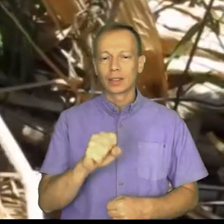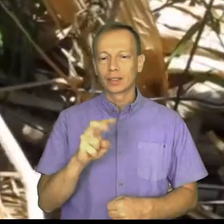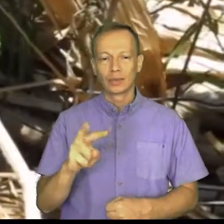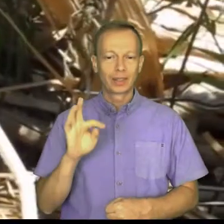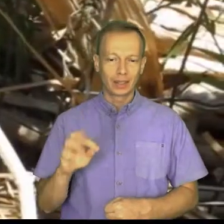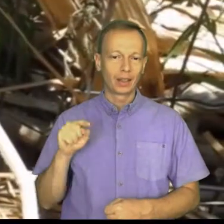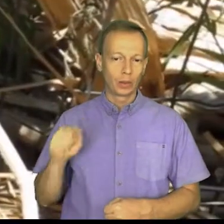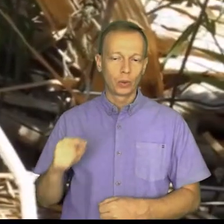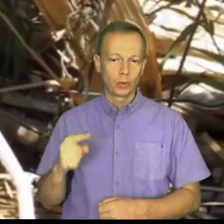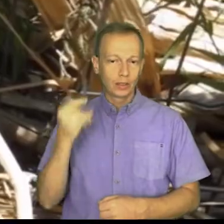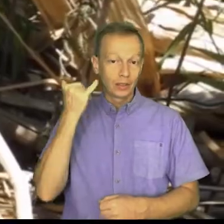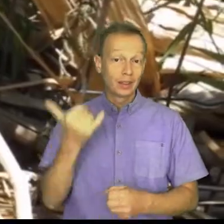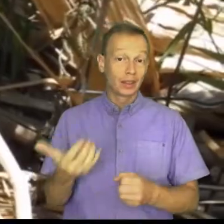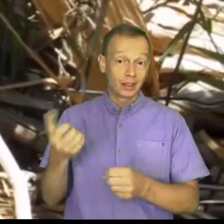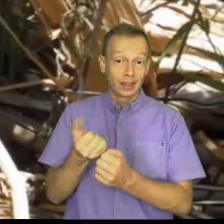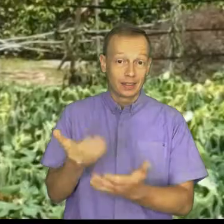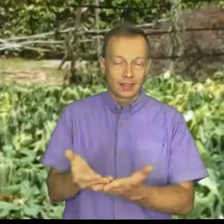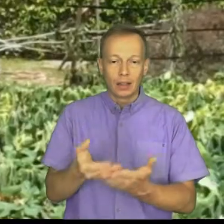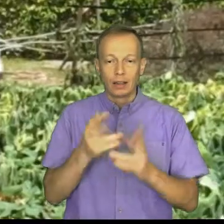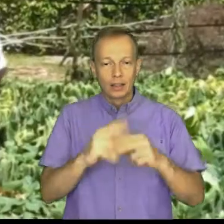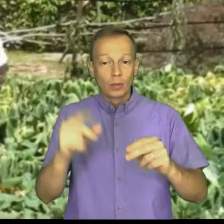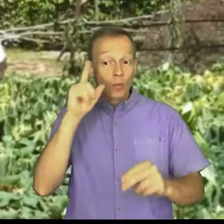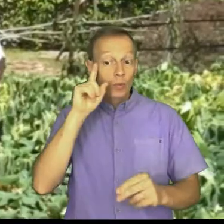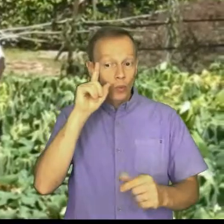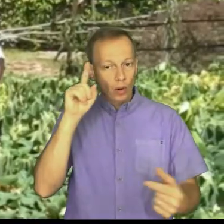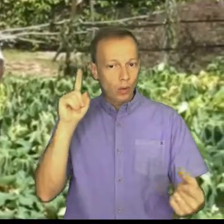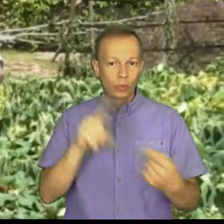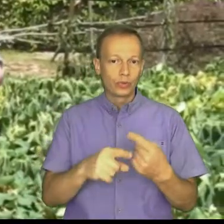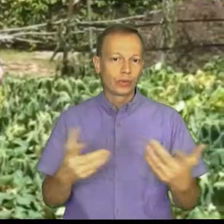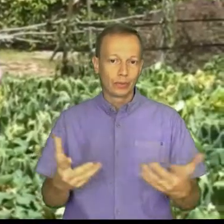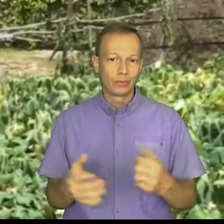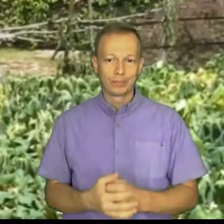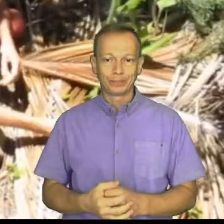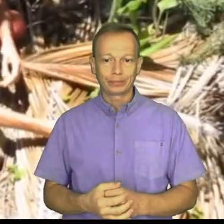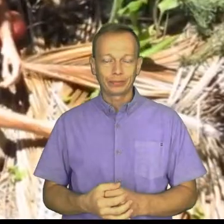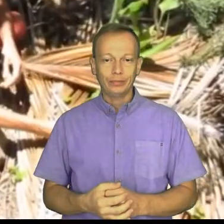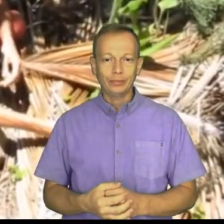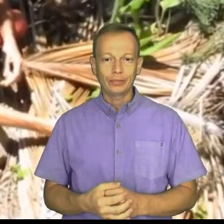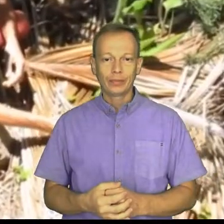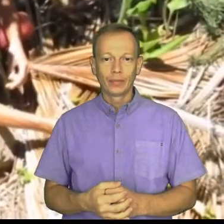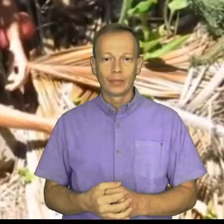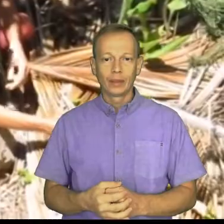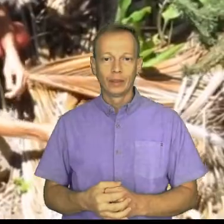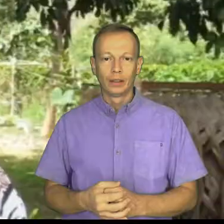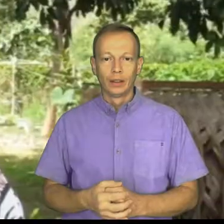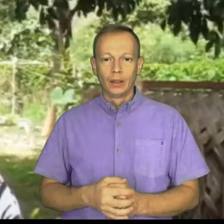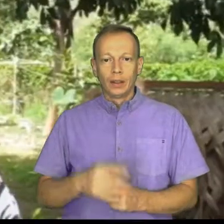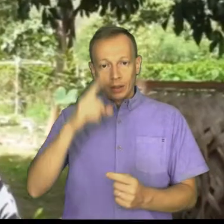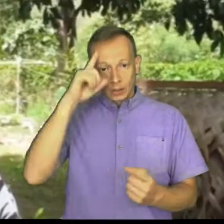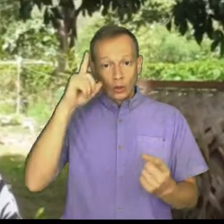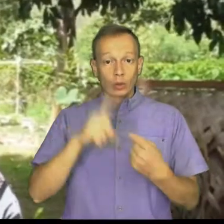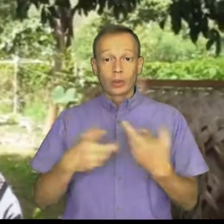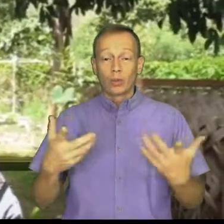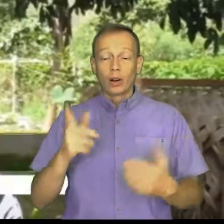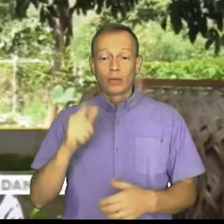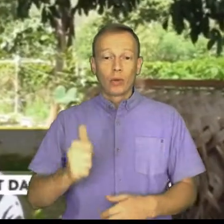à l'origine de l'activité, explique les intérêts pédagogiques de cette visite à Maricurva. Un autre axe, celui